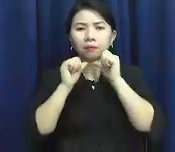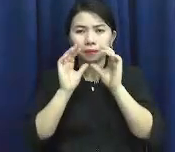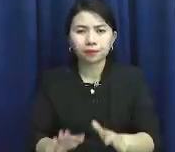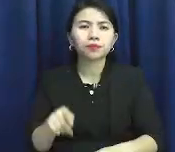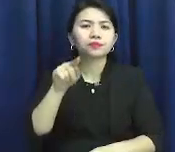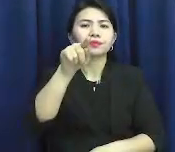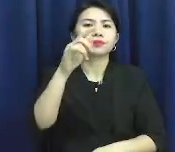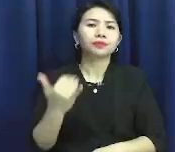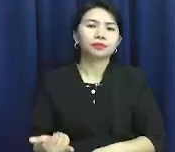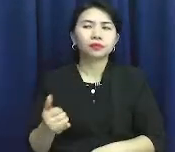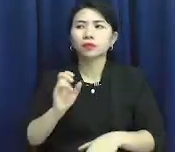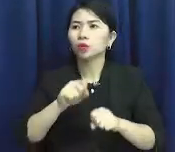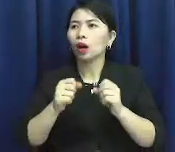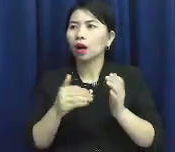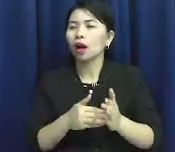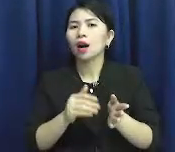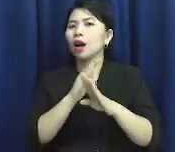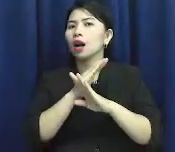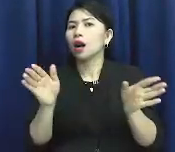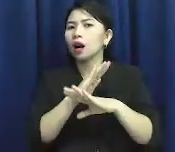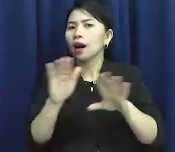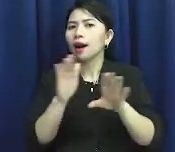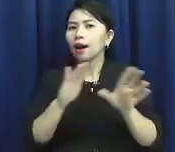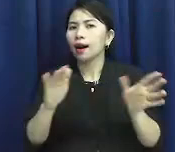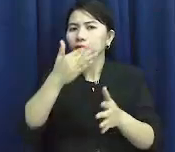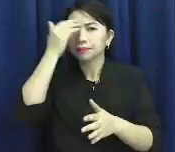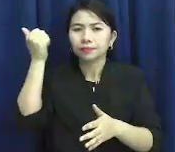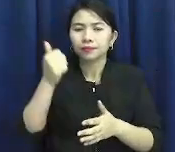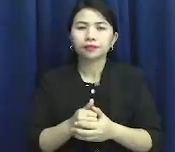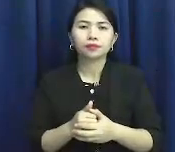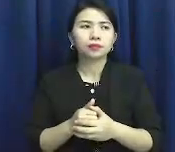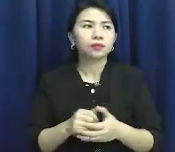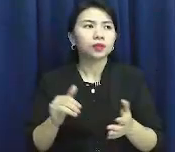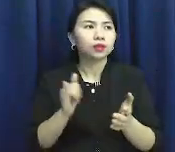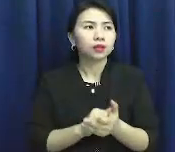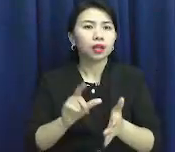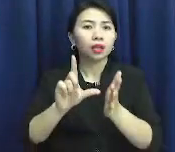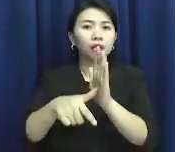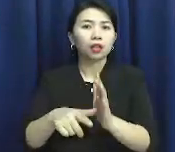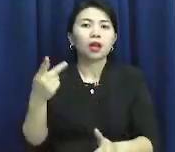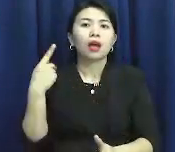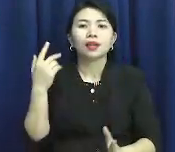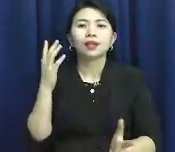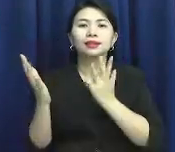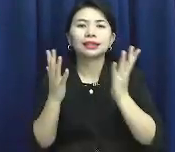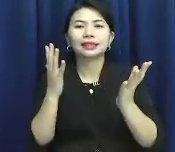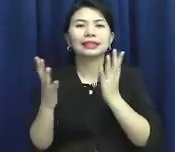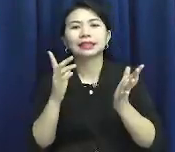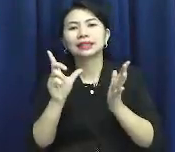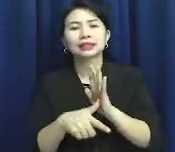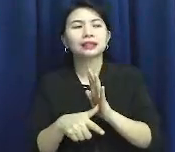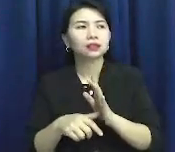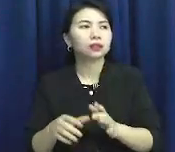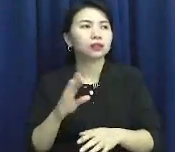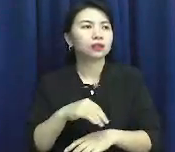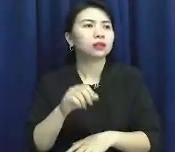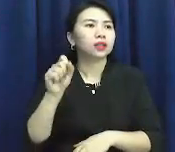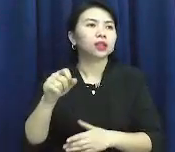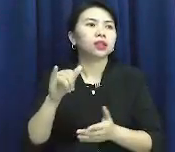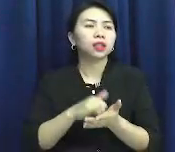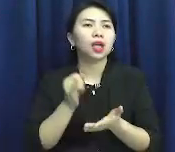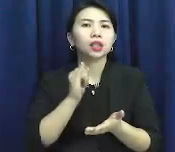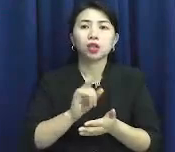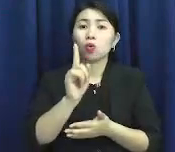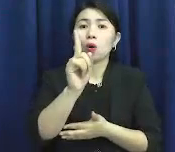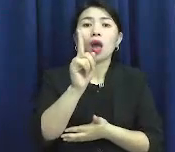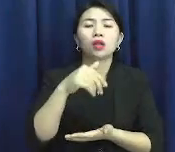lunchtime. And again, brethren, wag po ninyong kakalimutan na mamaya may pananambahan po tayo. And isa yan, sinasabi ko,